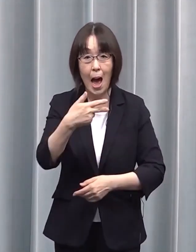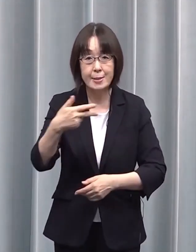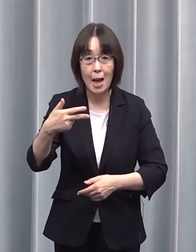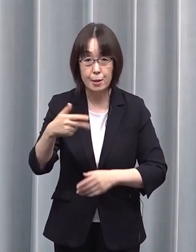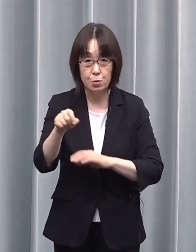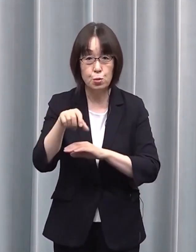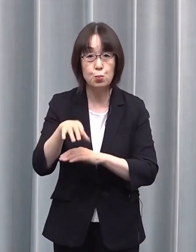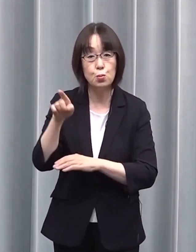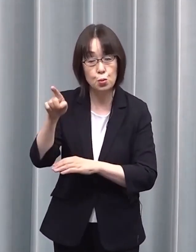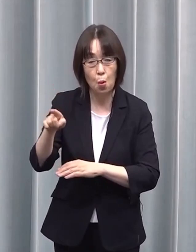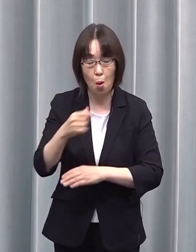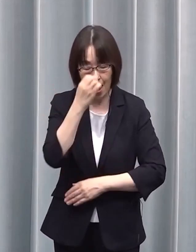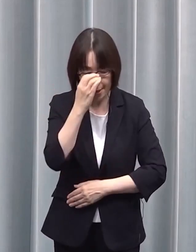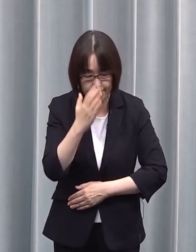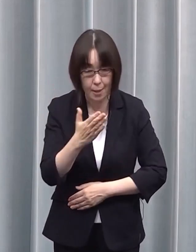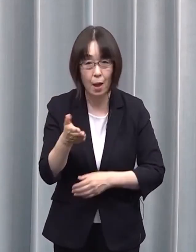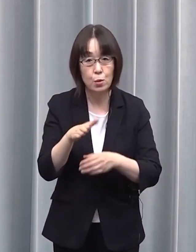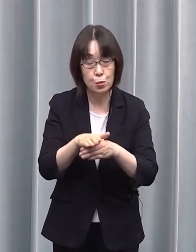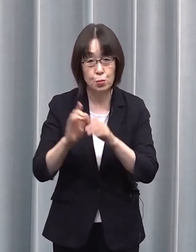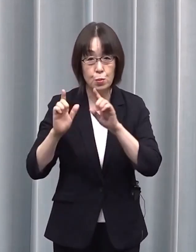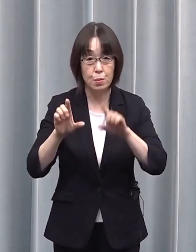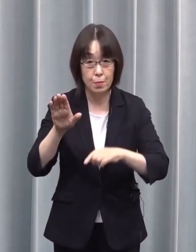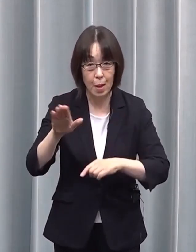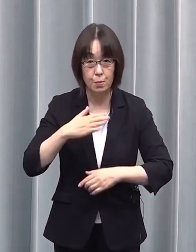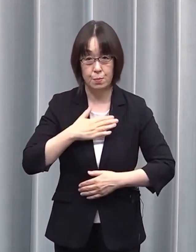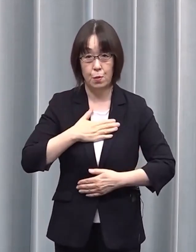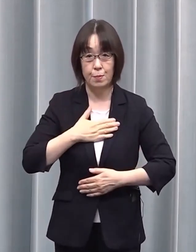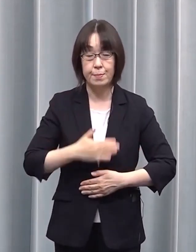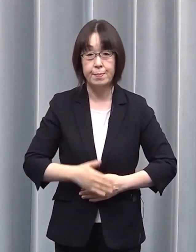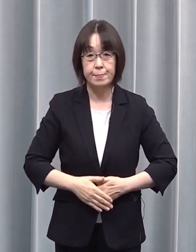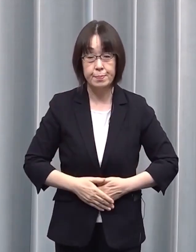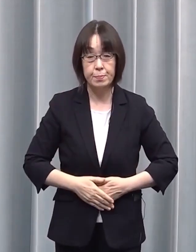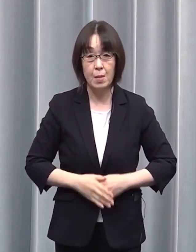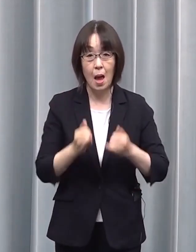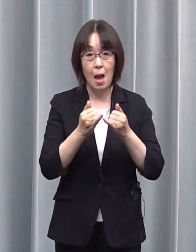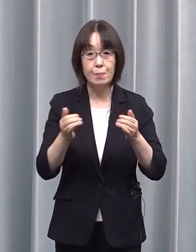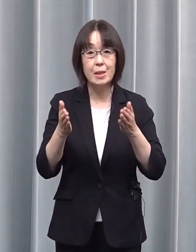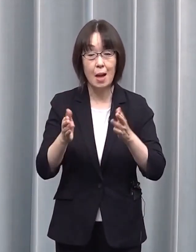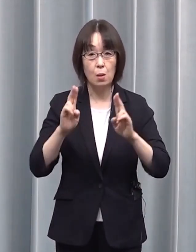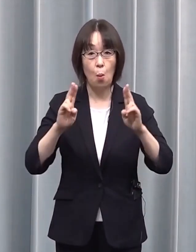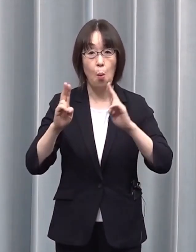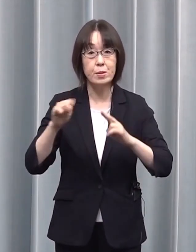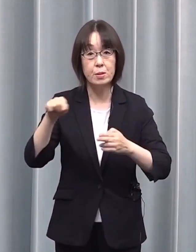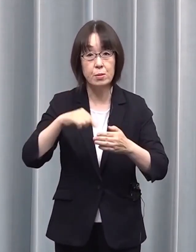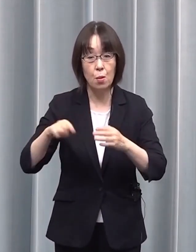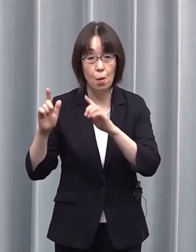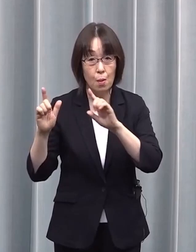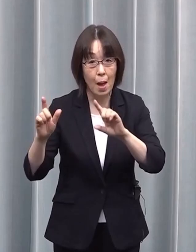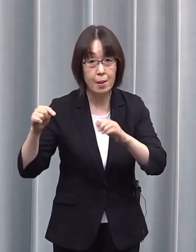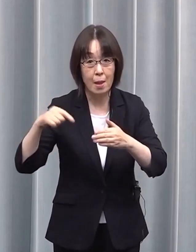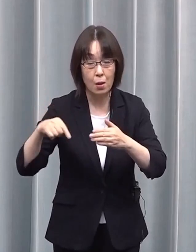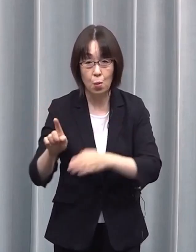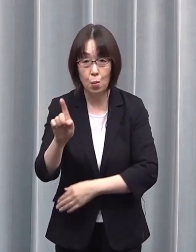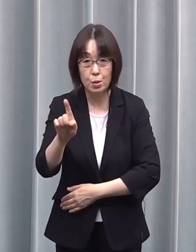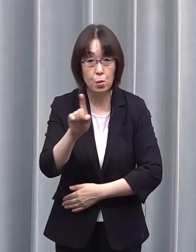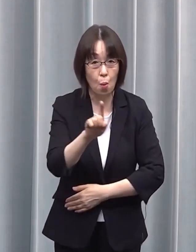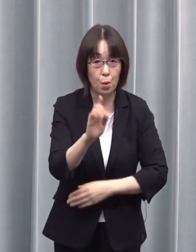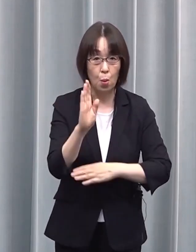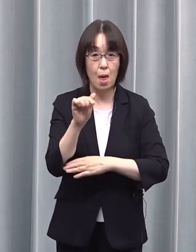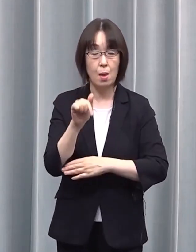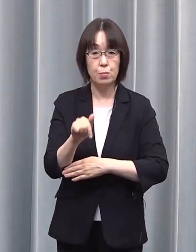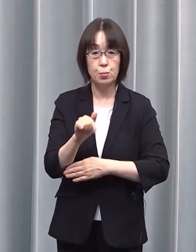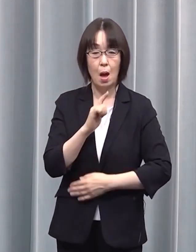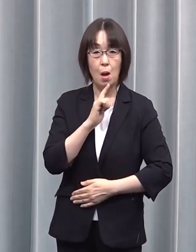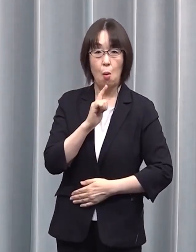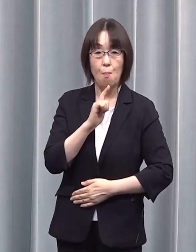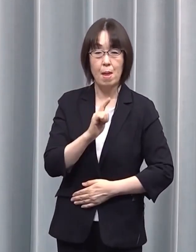を含む公表を行ったことは承知していますが、民間法人による公表の内容について一つ一つ政府としてコメント